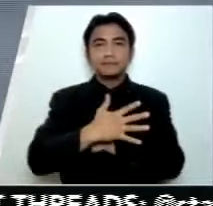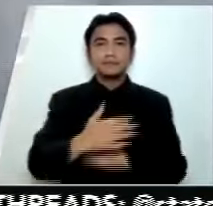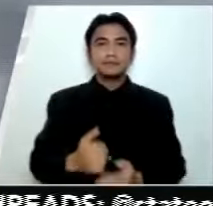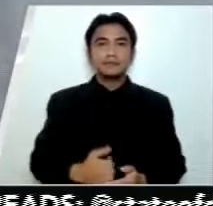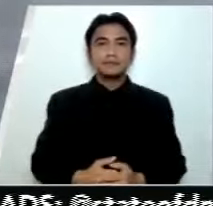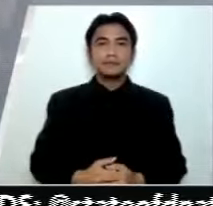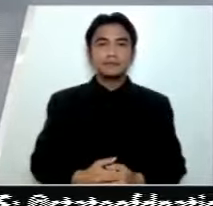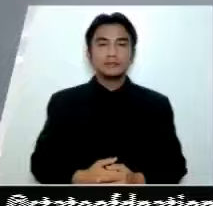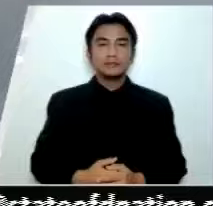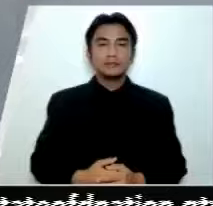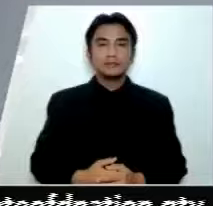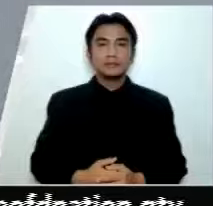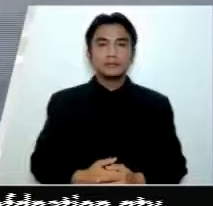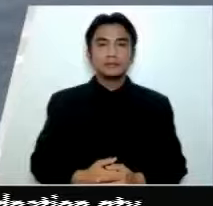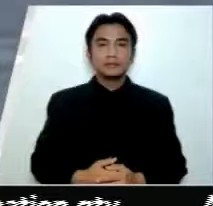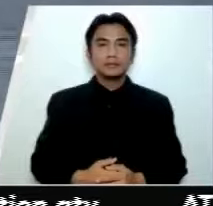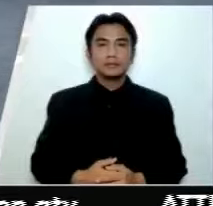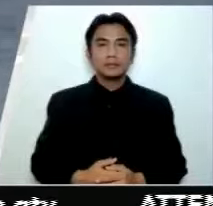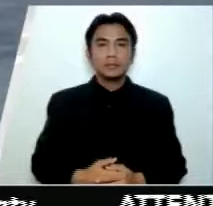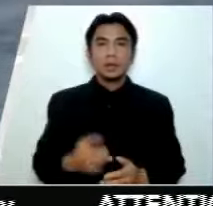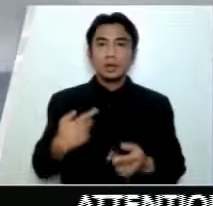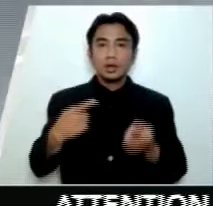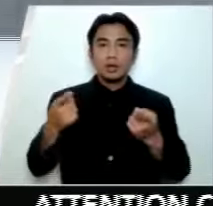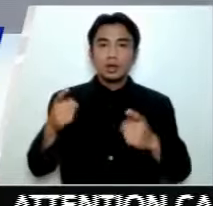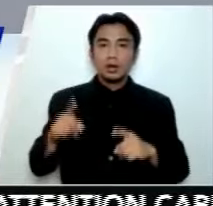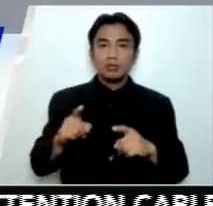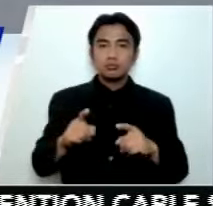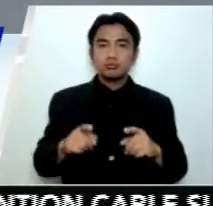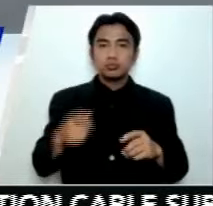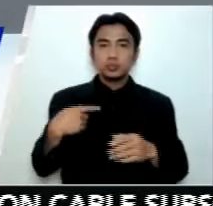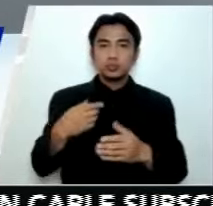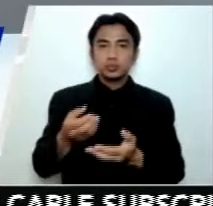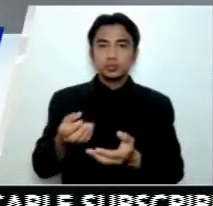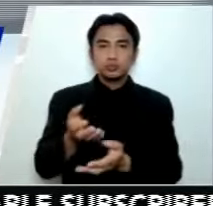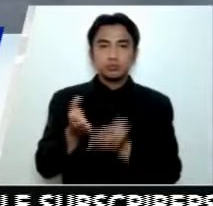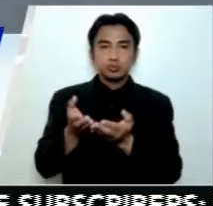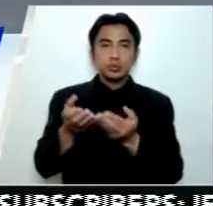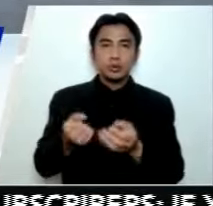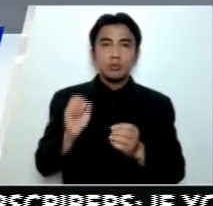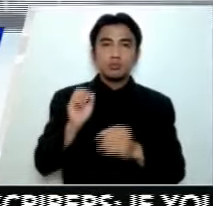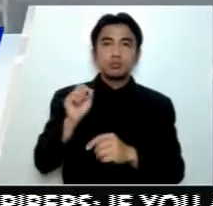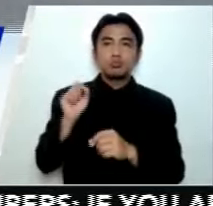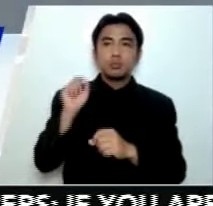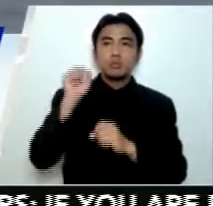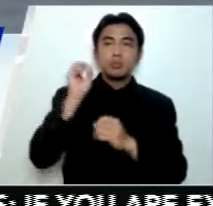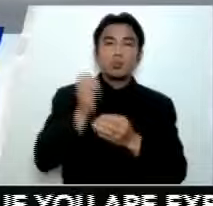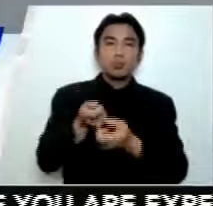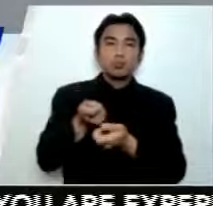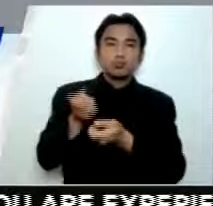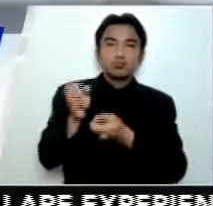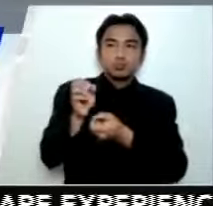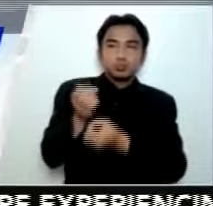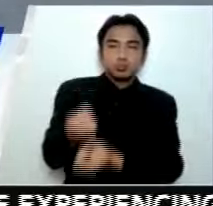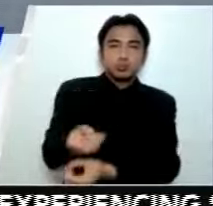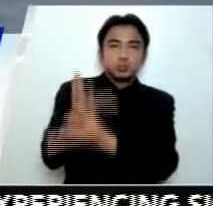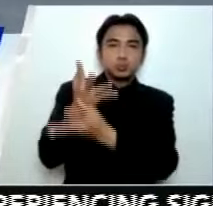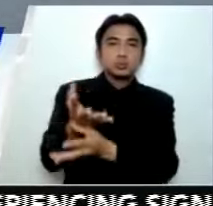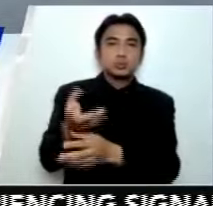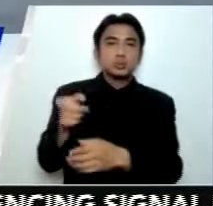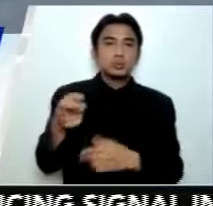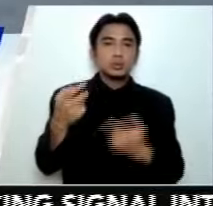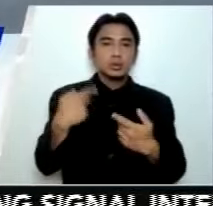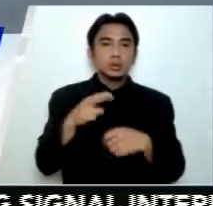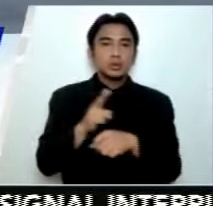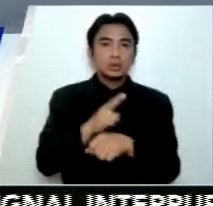Sea sa Buga ng missile ang mv shor noong June 12 gumamit din daw ang mga rebelde ng remote